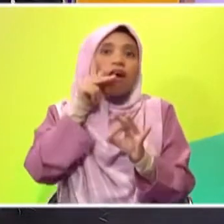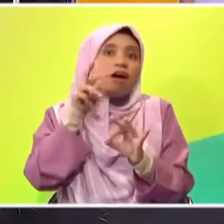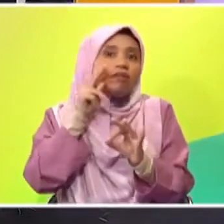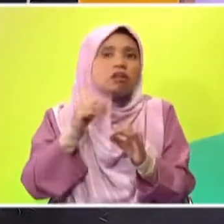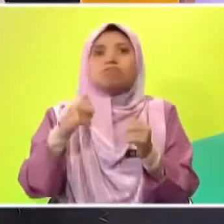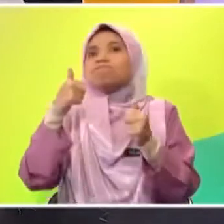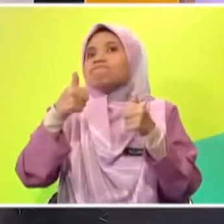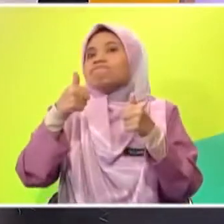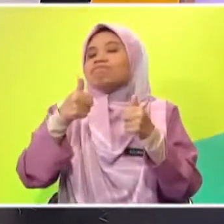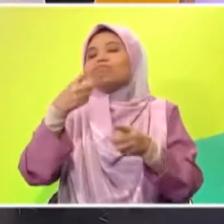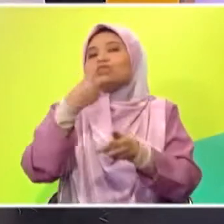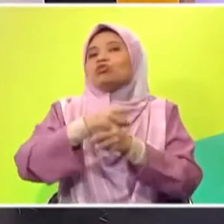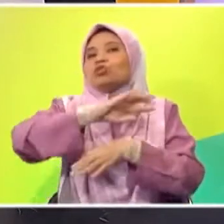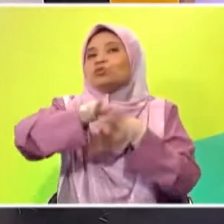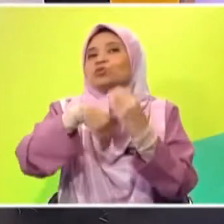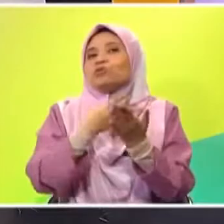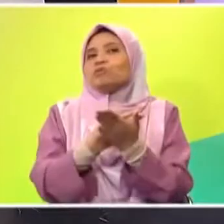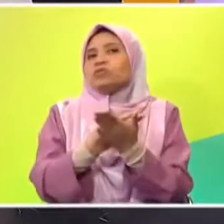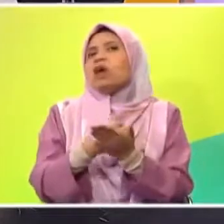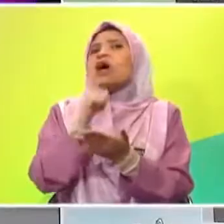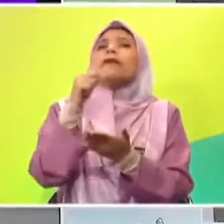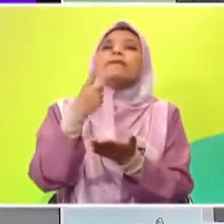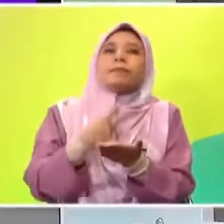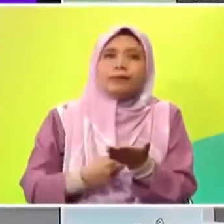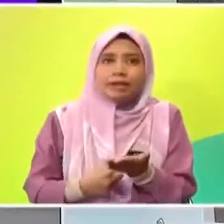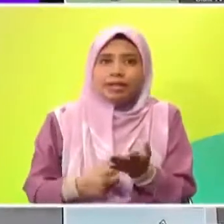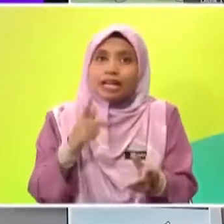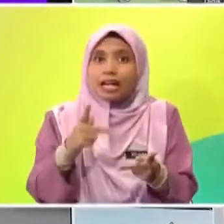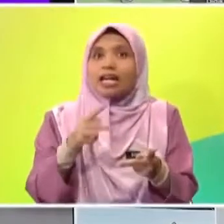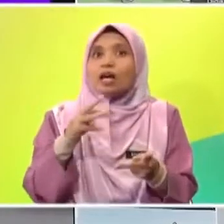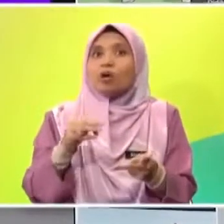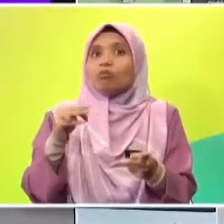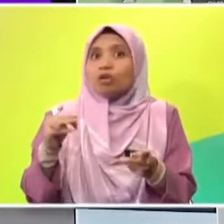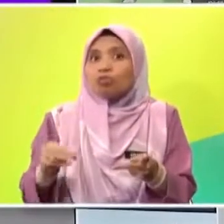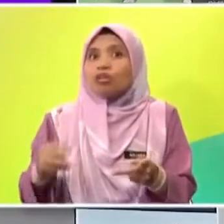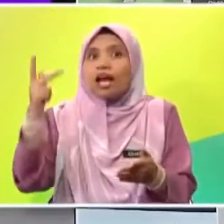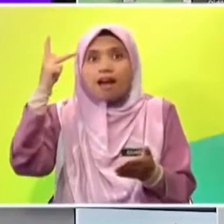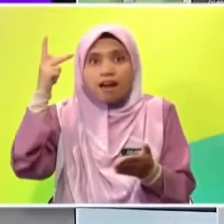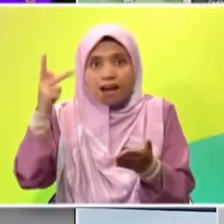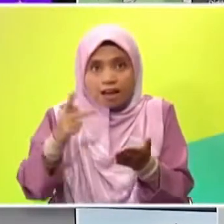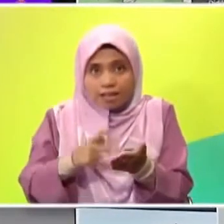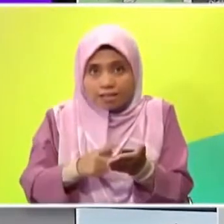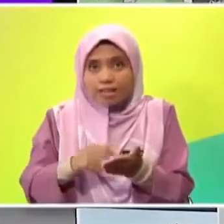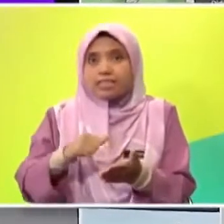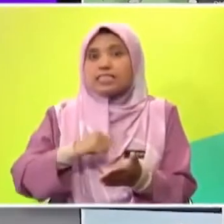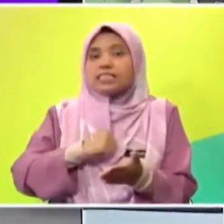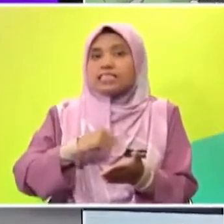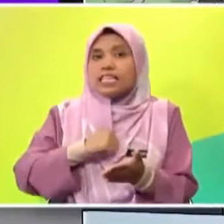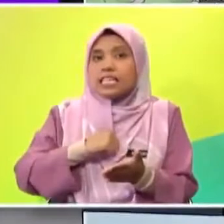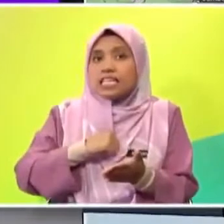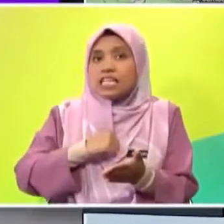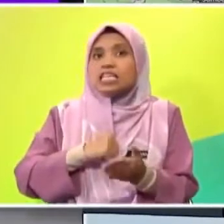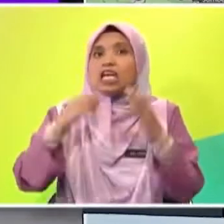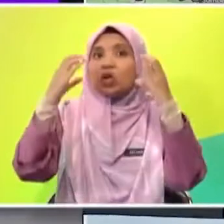menjawab Baiklah Bu kenapa murid-murid kalau murid-murid dengan sendiri cek guput rangka dengan Ahmad